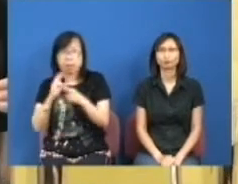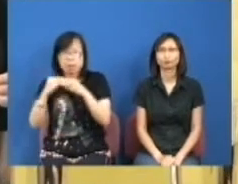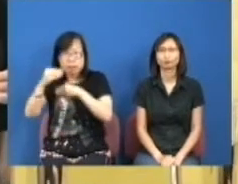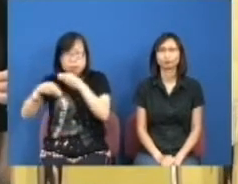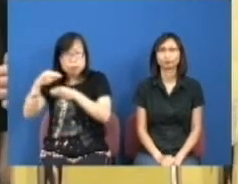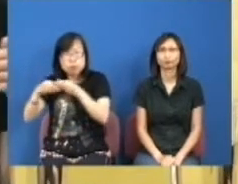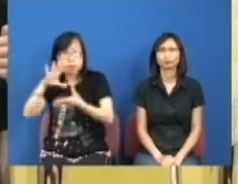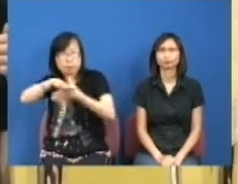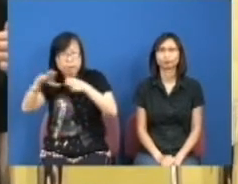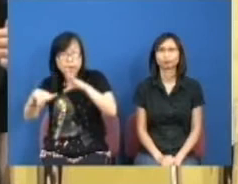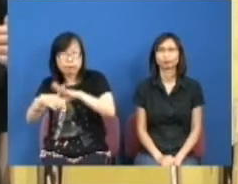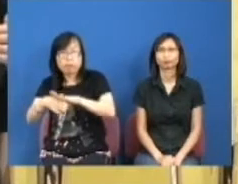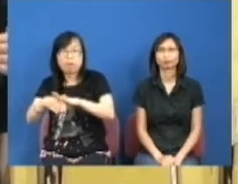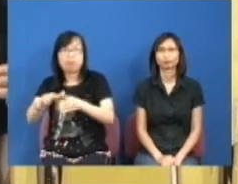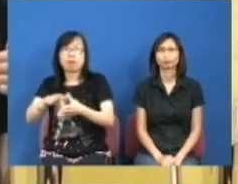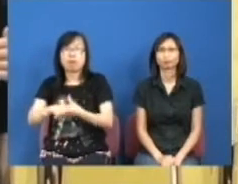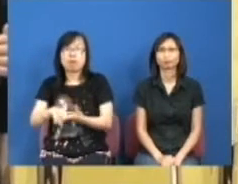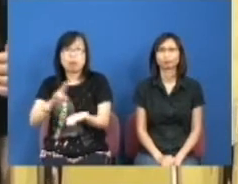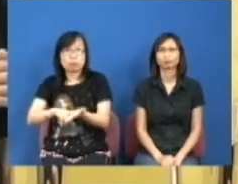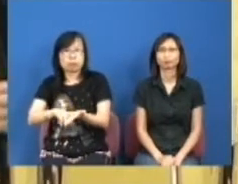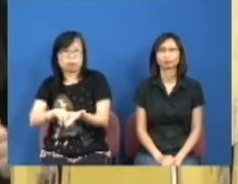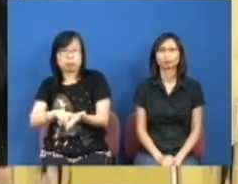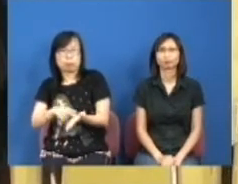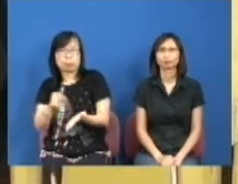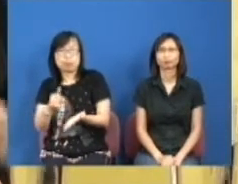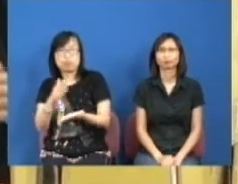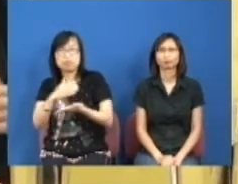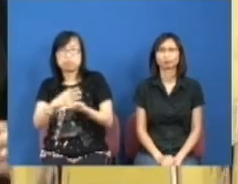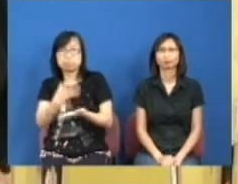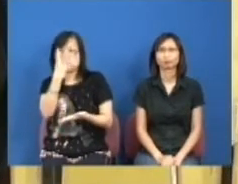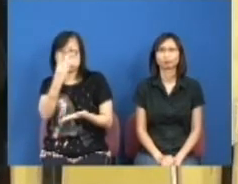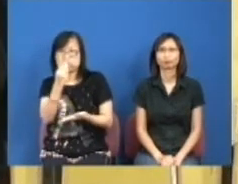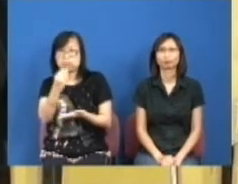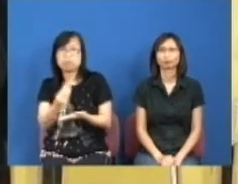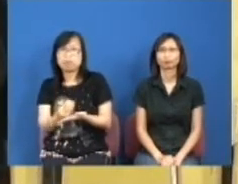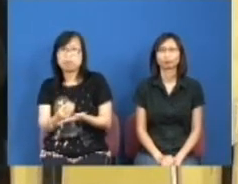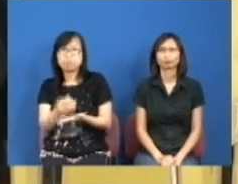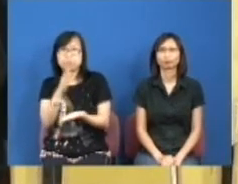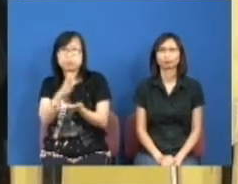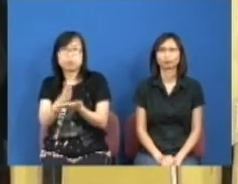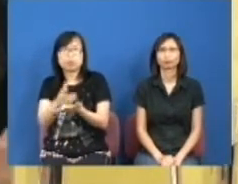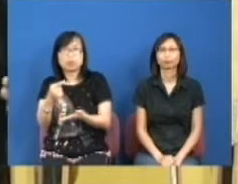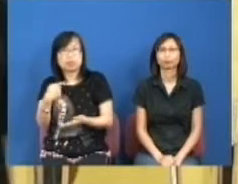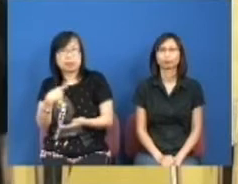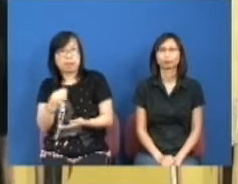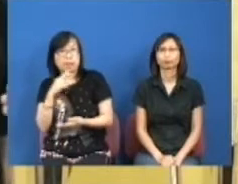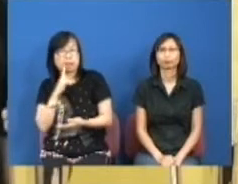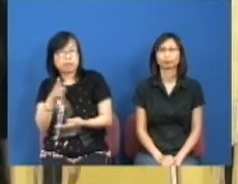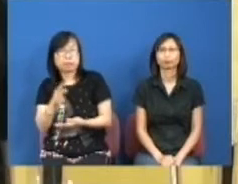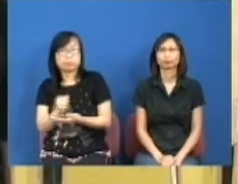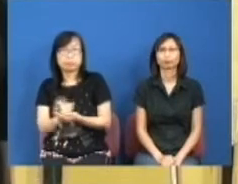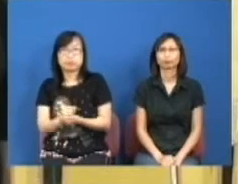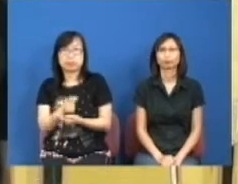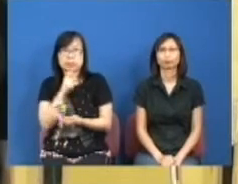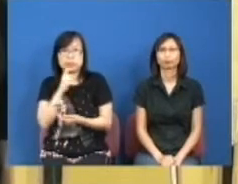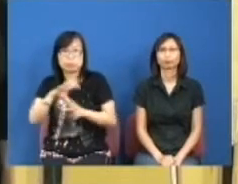文化上或者是一些信念上的不同的形態意識形態呢，所以也都令到呢有時